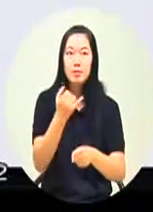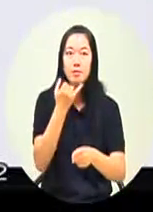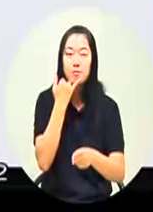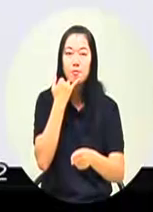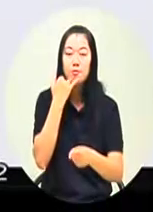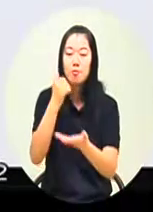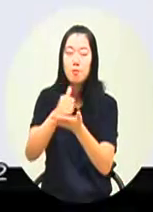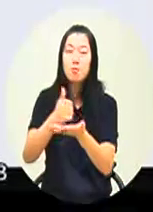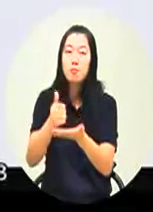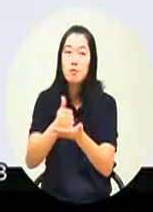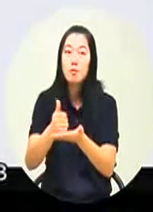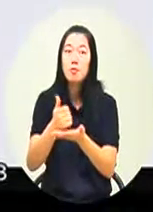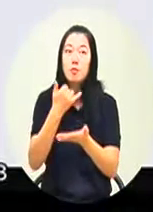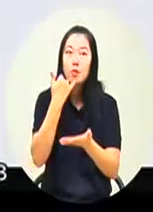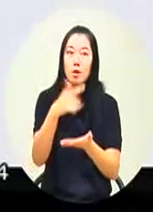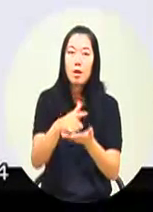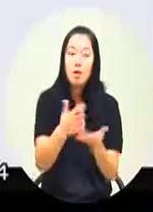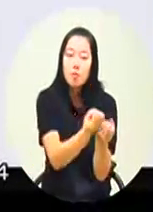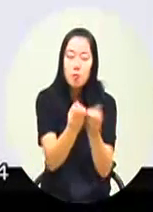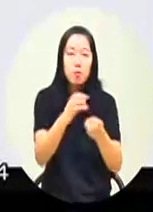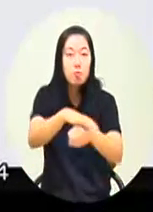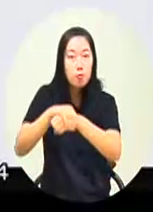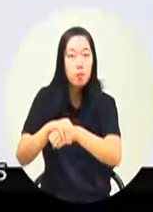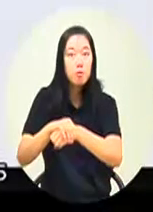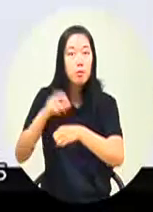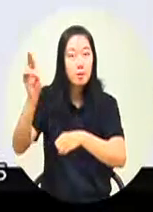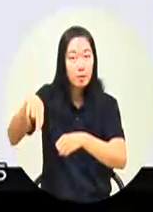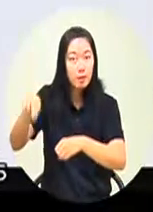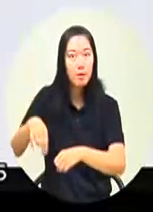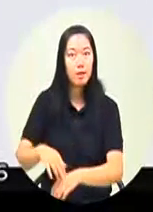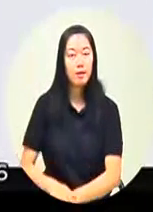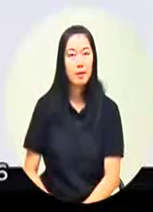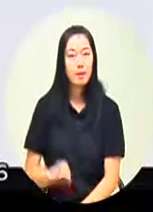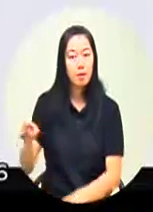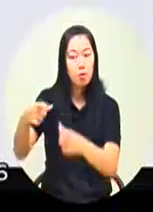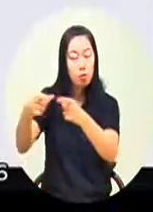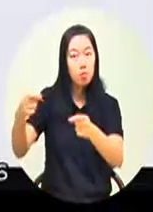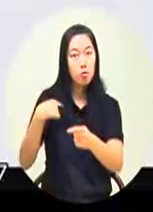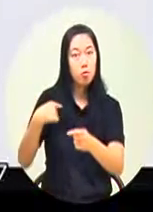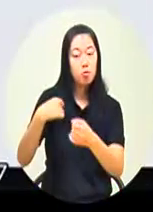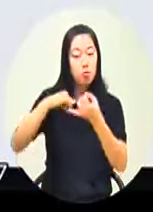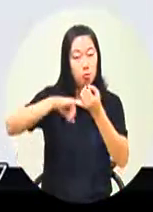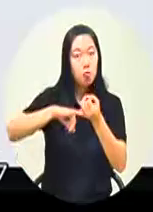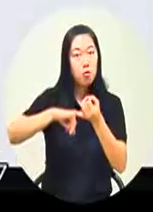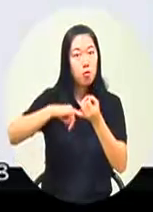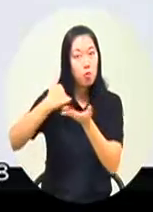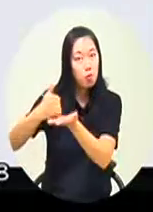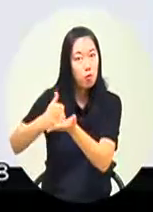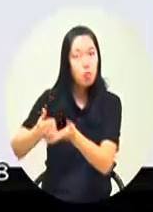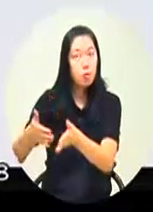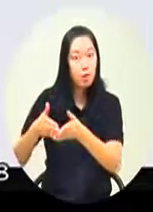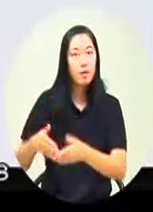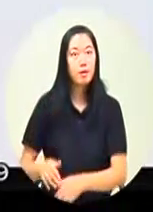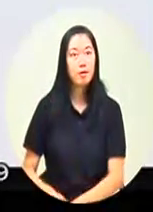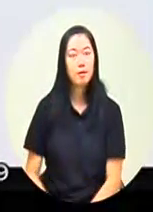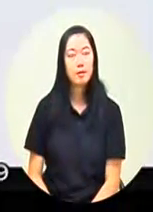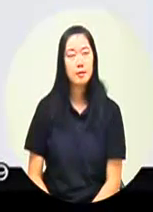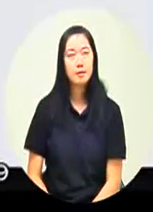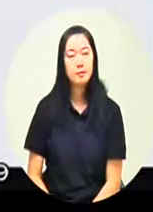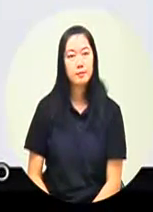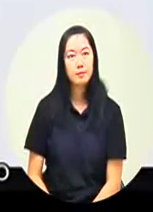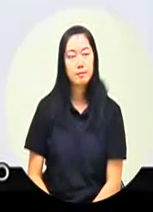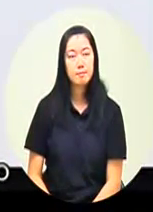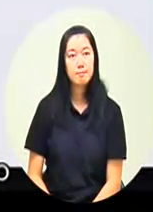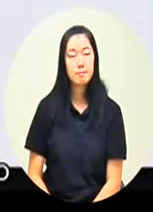哦，或救难的，它甚至于说好像日本。也要订货，订是救灾用的。那也有，里